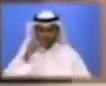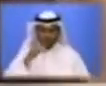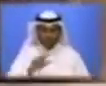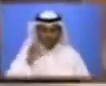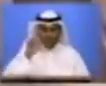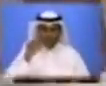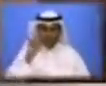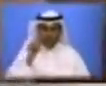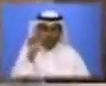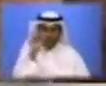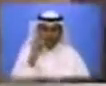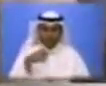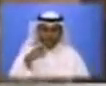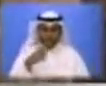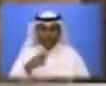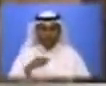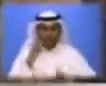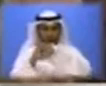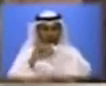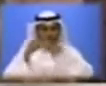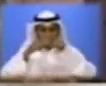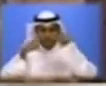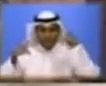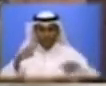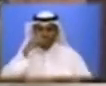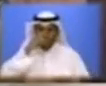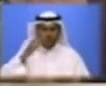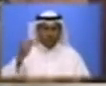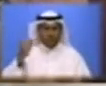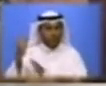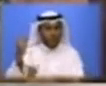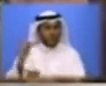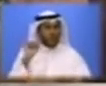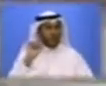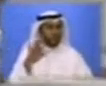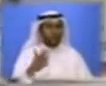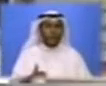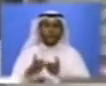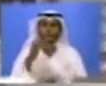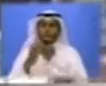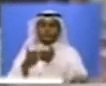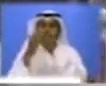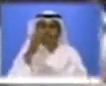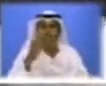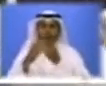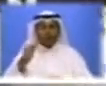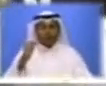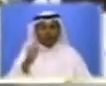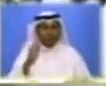اللطيف الزياري في كلمته دول المجلس إلى إنشاء قوة بحرية مشتركة ذات فعالية وكفاءة